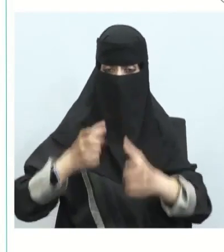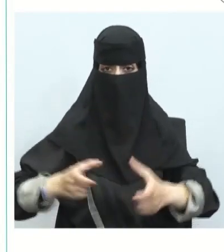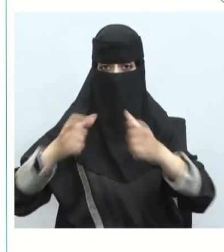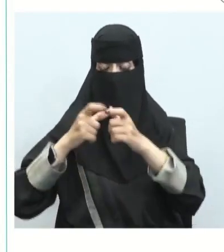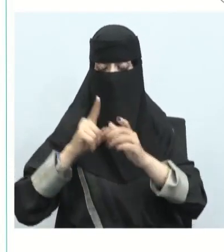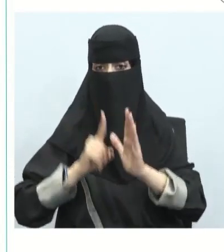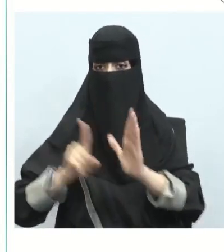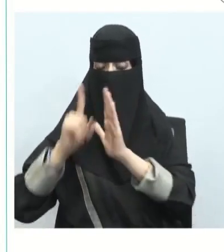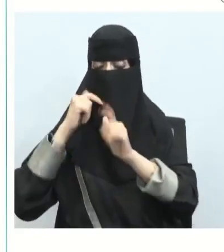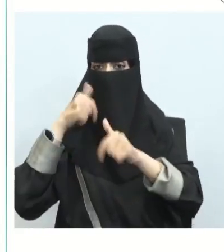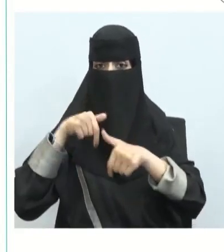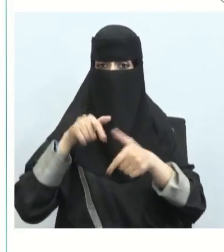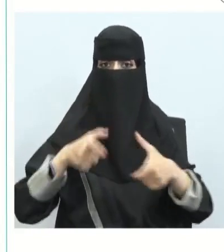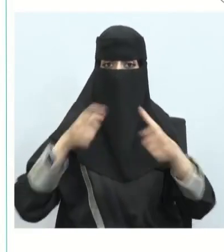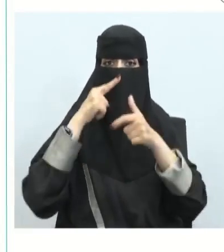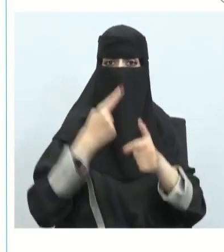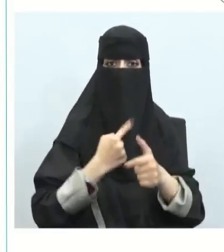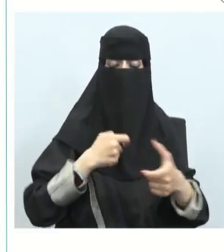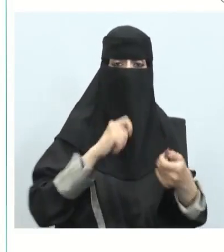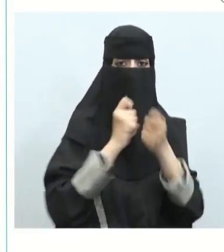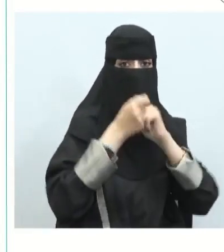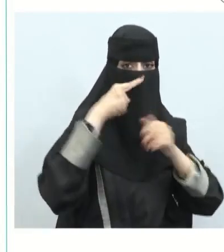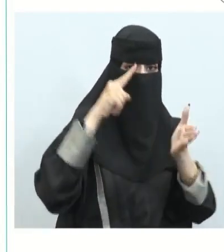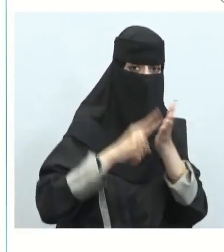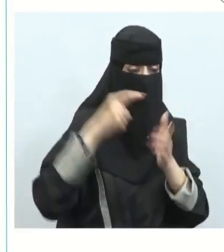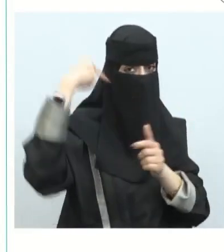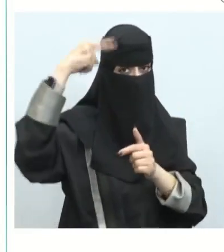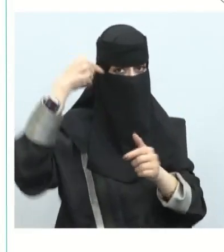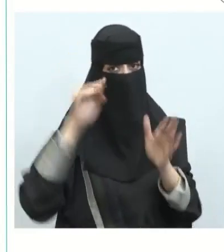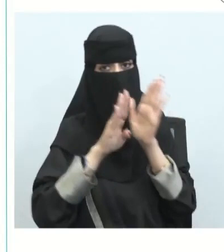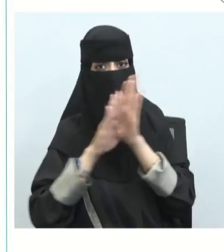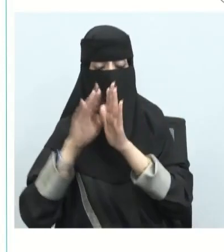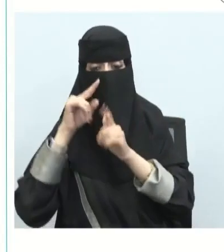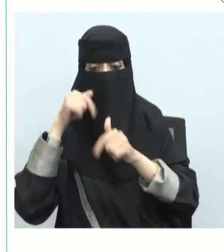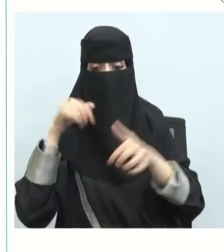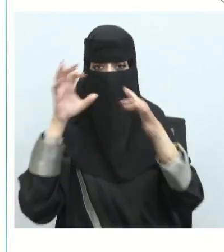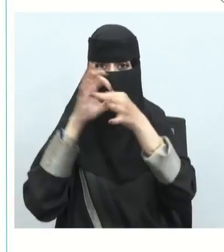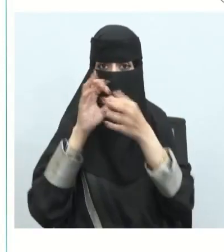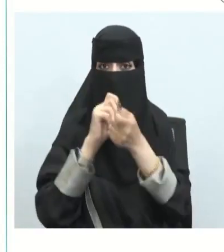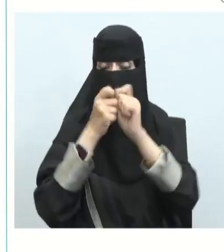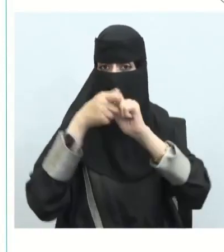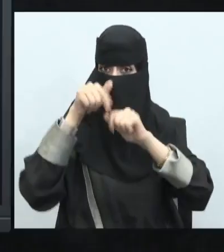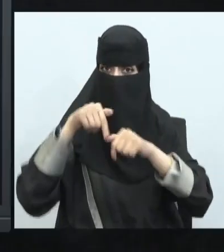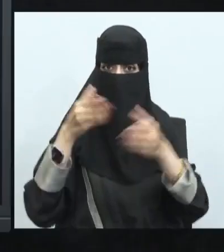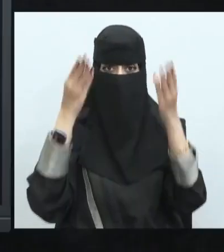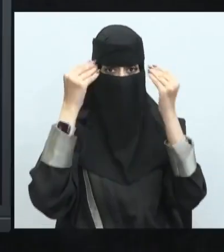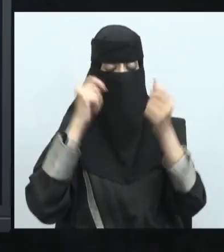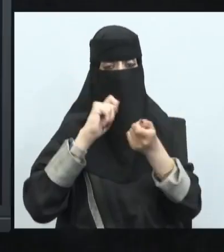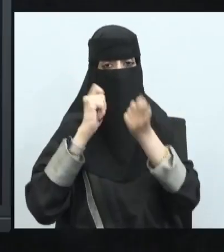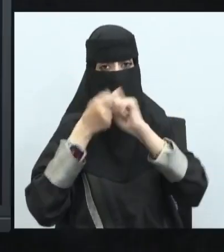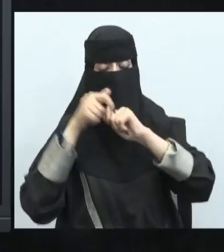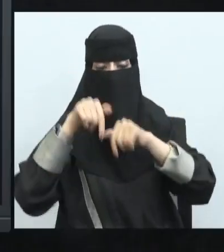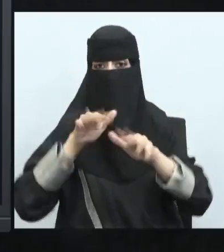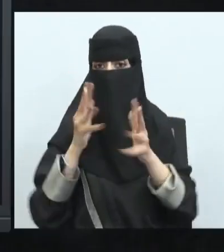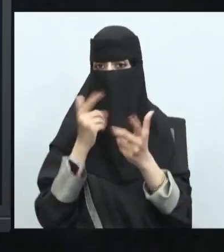منظمه وترغب بالتغيير اذا لابد ان تفكر بالدعم الموظفين فيما يتعلق بالتغيير معلومات عن التغيير